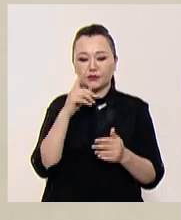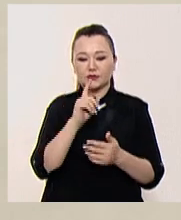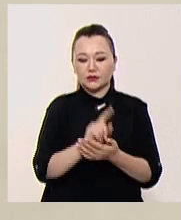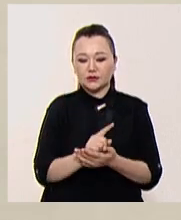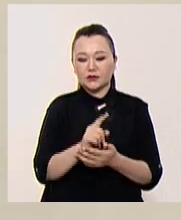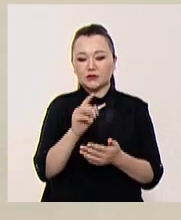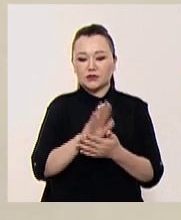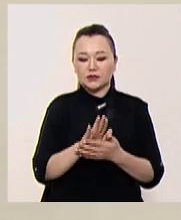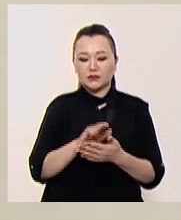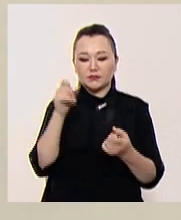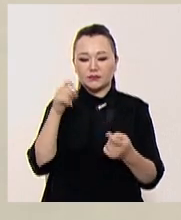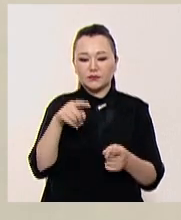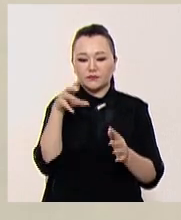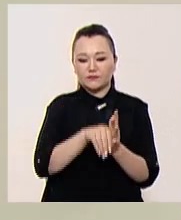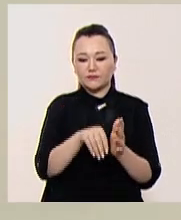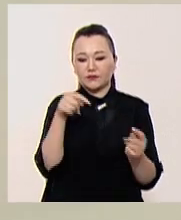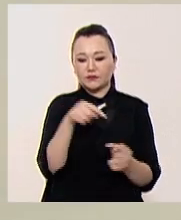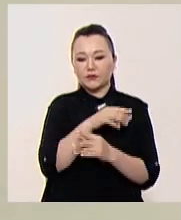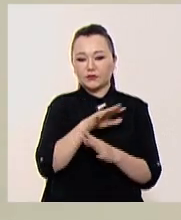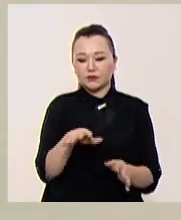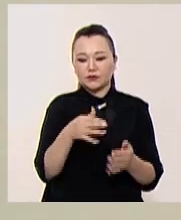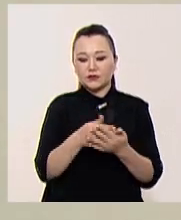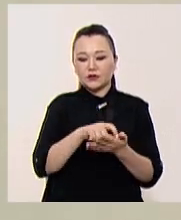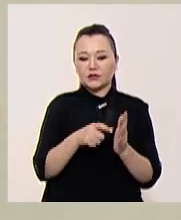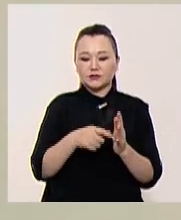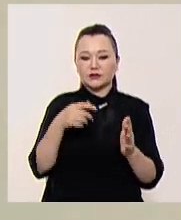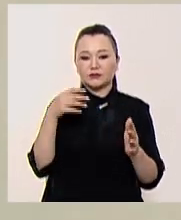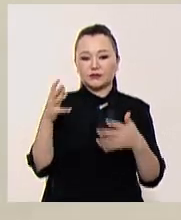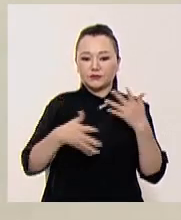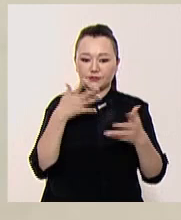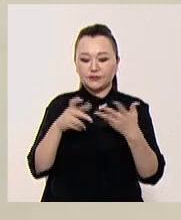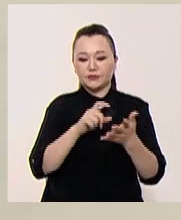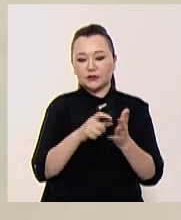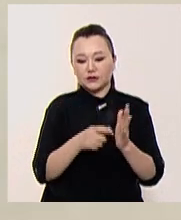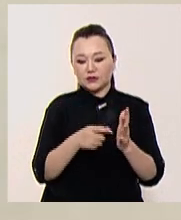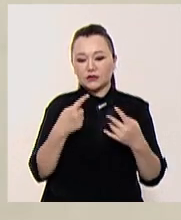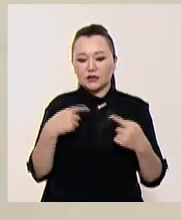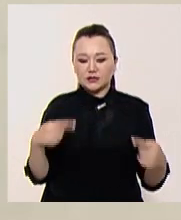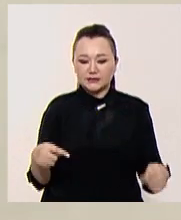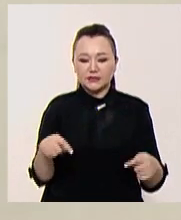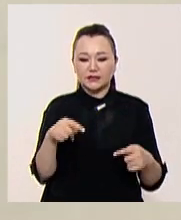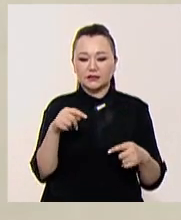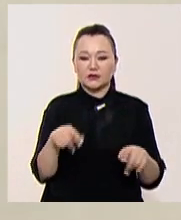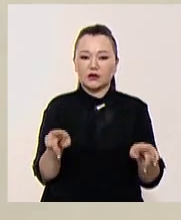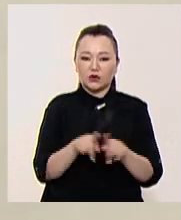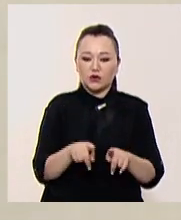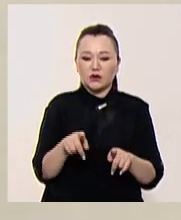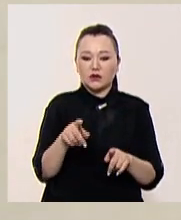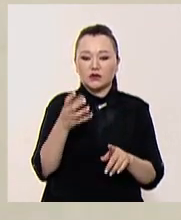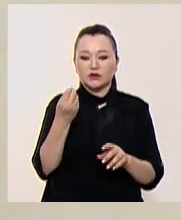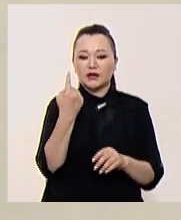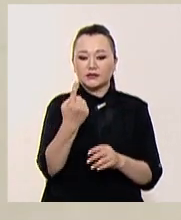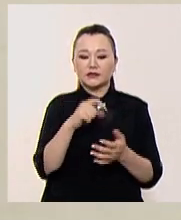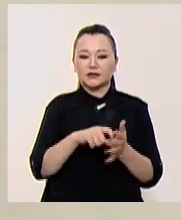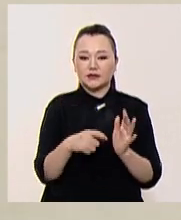болуы санитарлық талаптарға сәйкес келмейді. Класты желдету арқылы әртүрлі енді сондай бір немен сосын бір